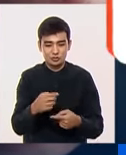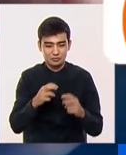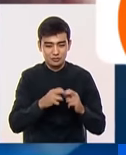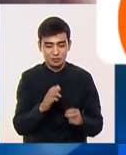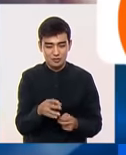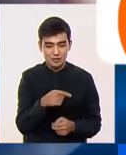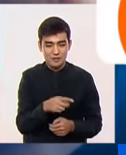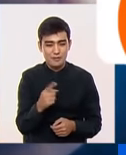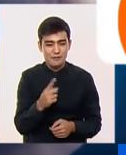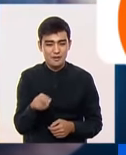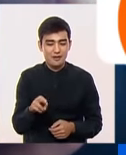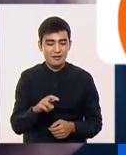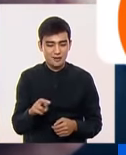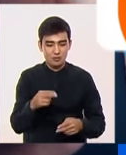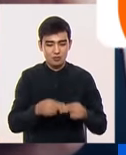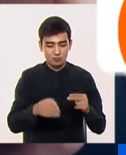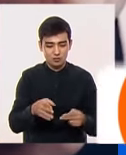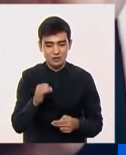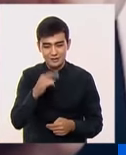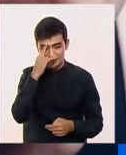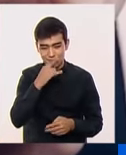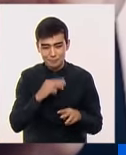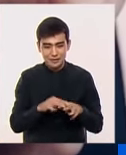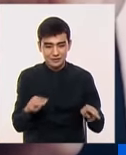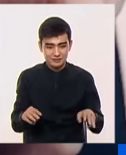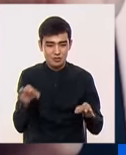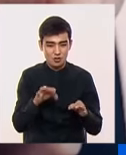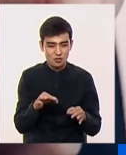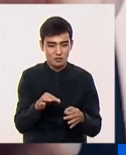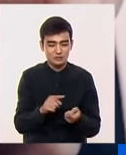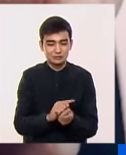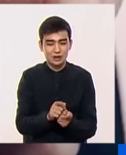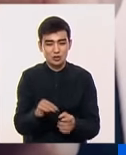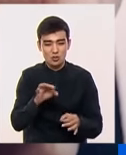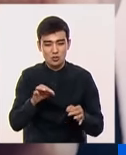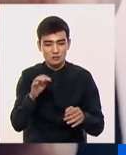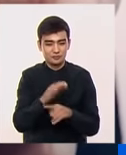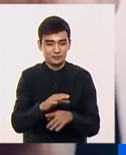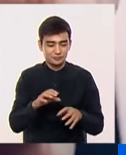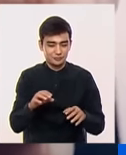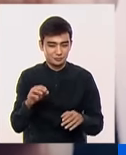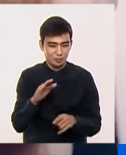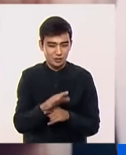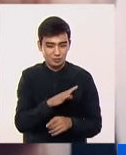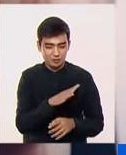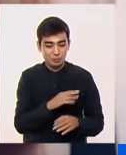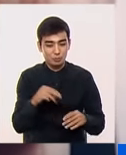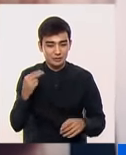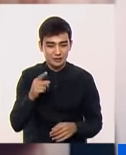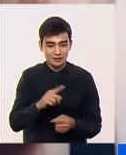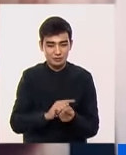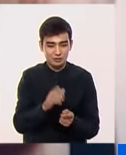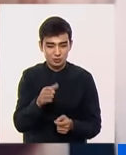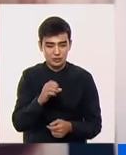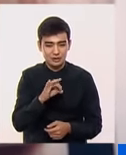министерстве национальной экономики казахстана разработали соответствующие поправки в указ президента и сейчас документ обсуждается на сайте открыт